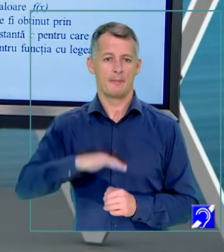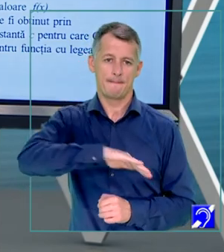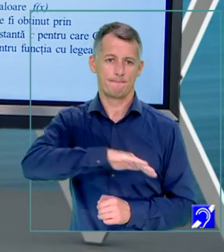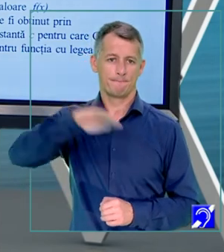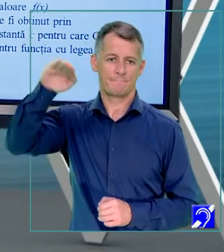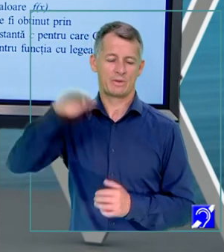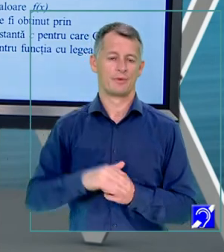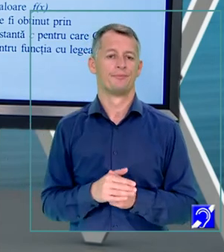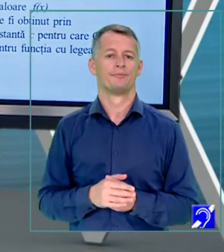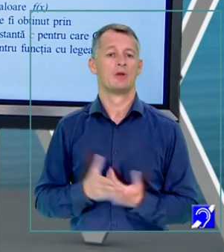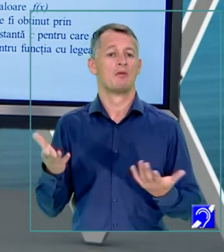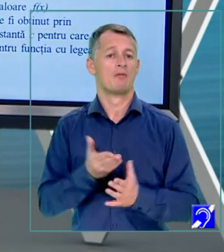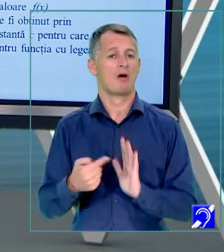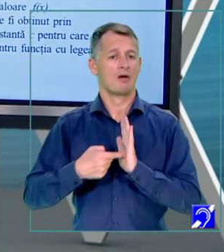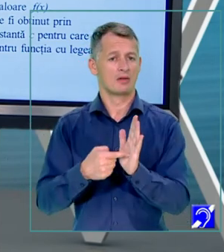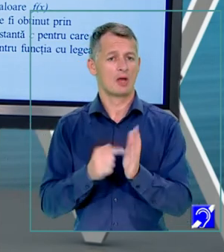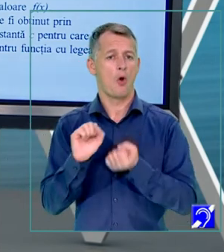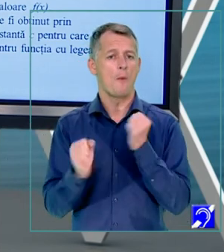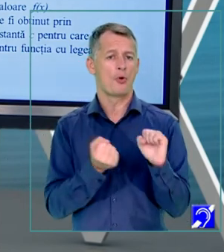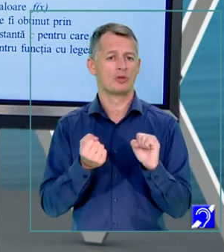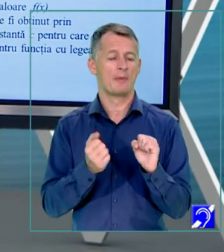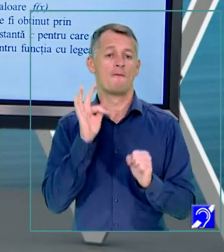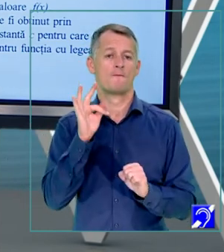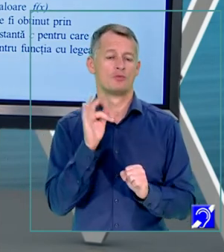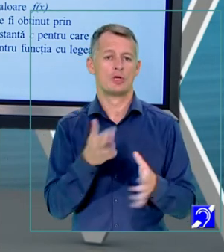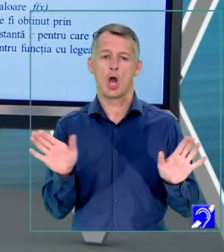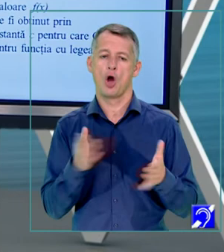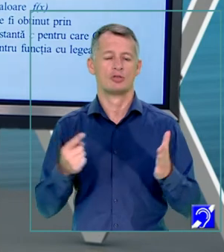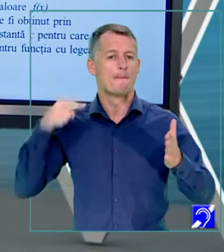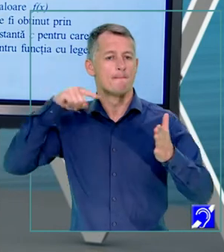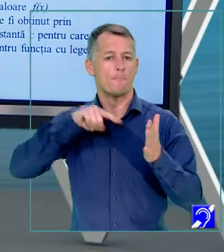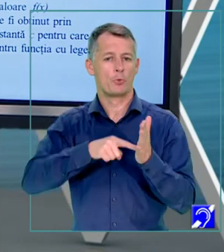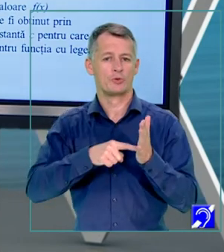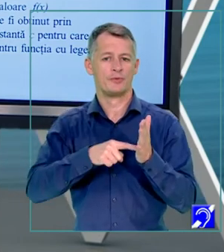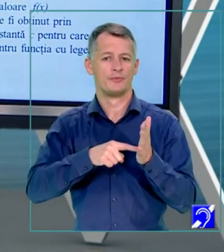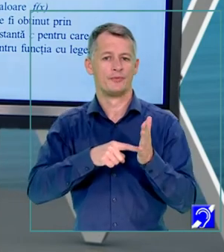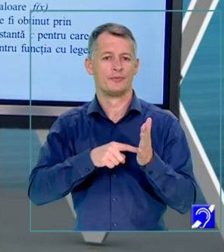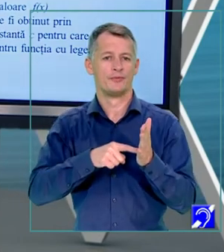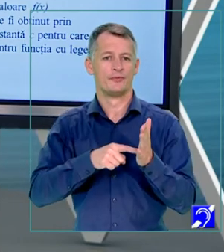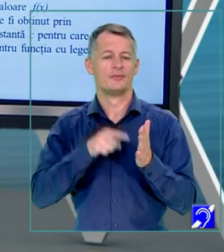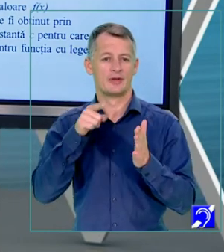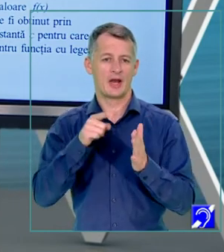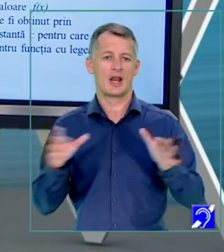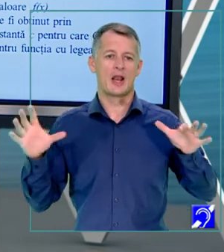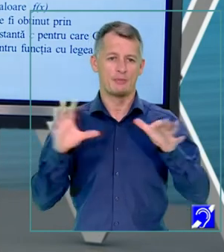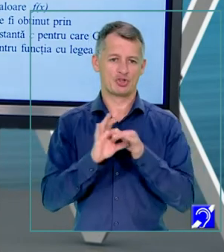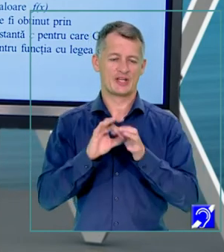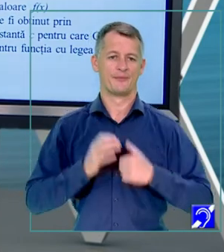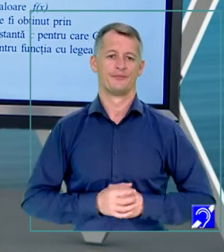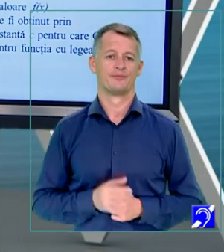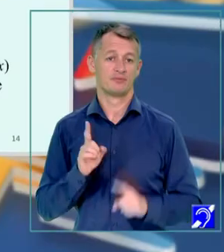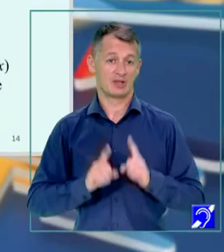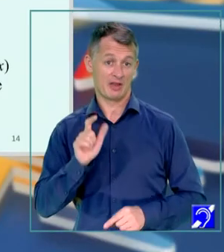grafic adică cea care îmi dădea comportarea funcției în fiecare punct al accizei dacă